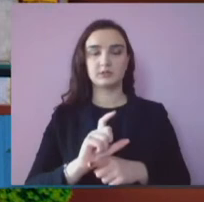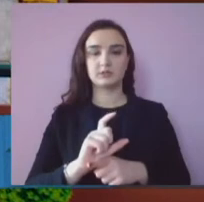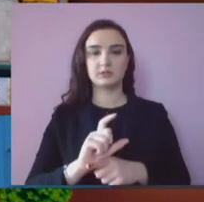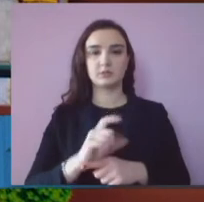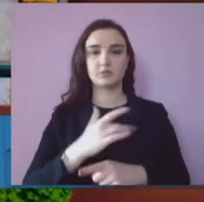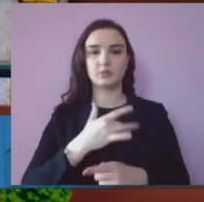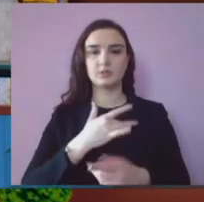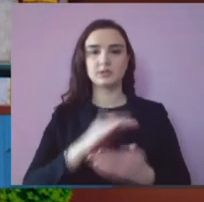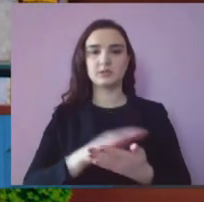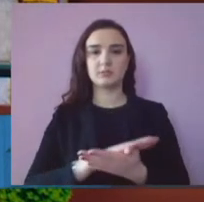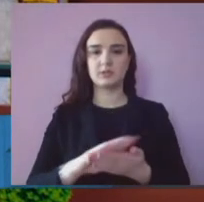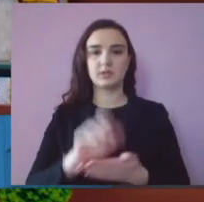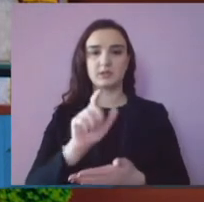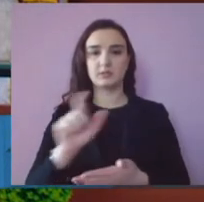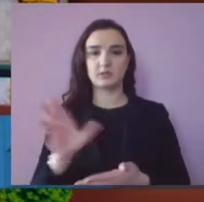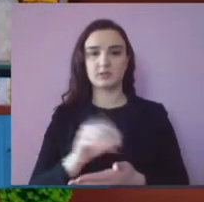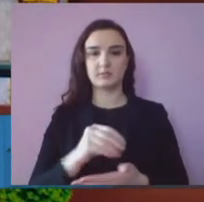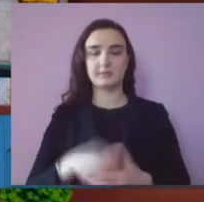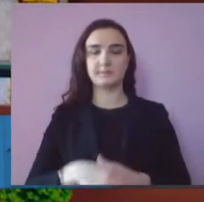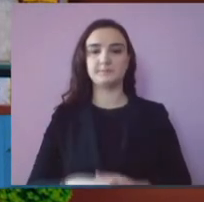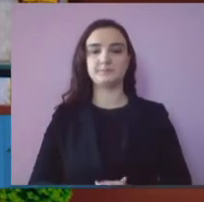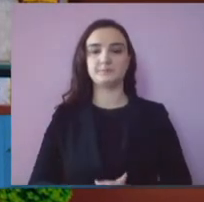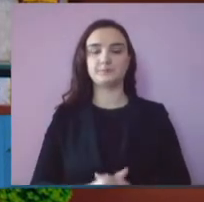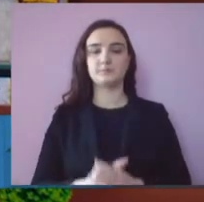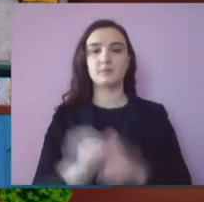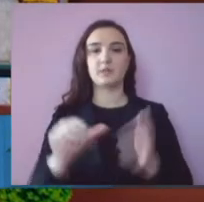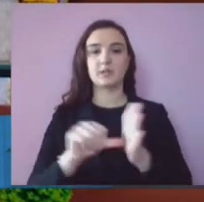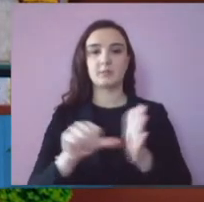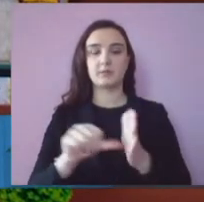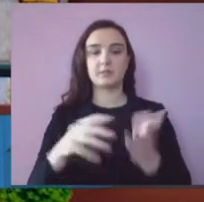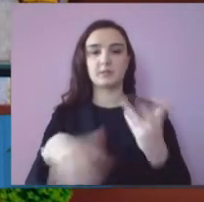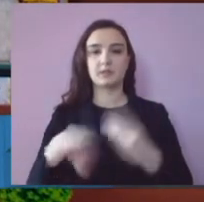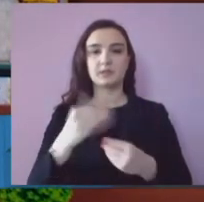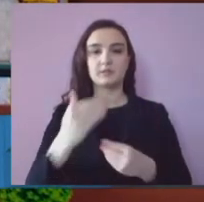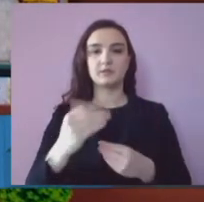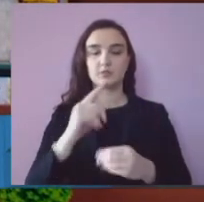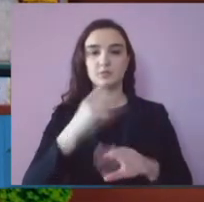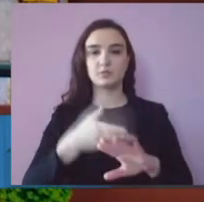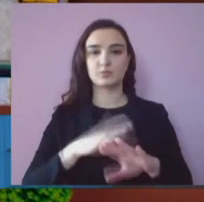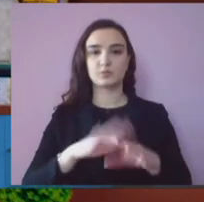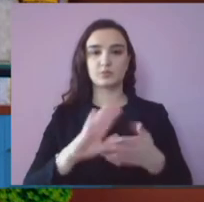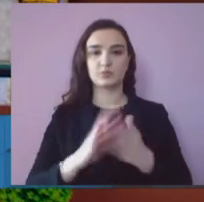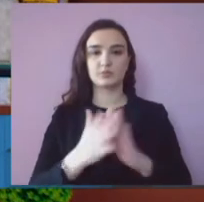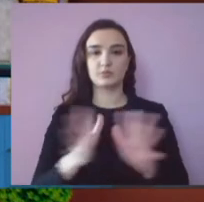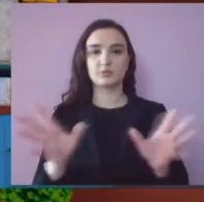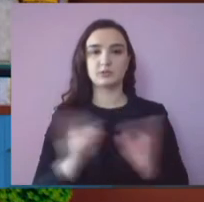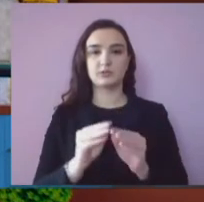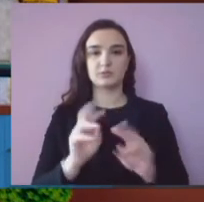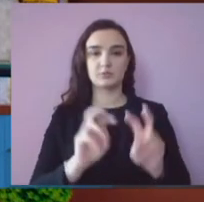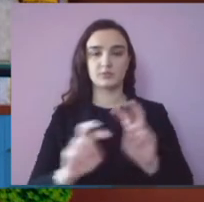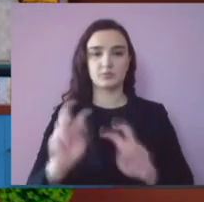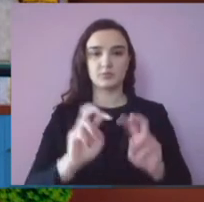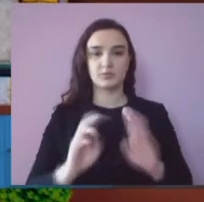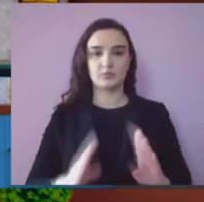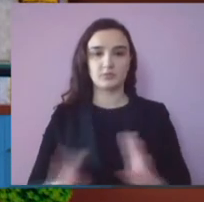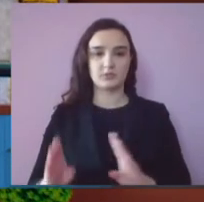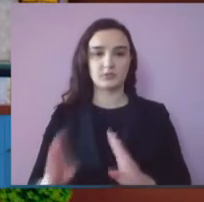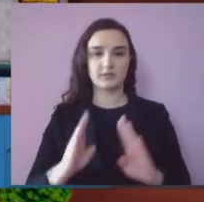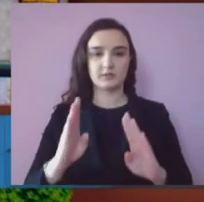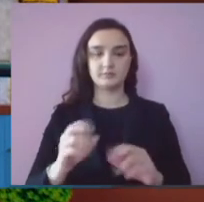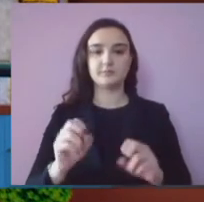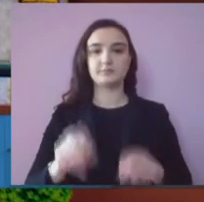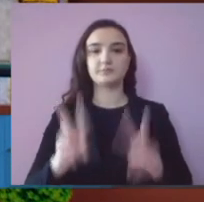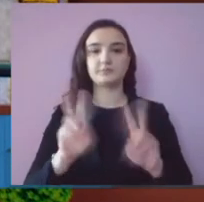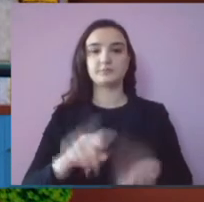გულისხმიერი ადამიანები დაგეხმარებიან თქვენთვის რთულ სიტუაციებში ერთად მოძებნოთ გამოსავალი. საგანგებო რეჟიმში